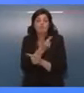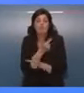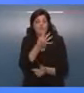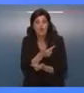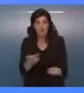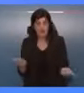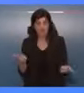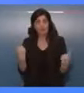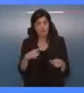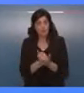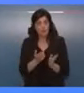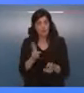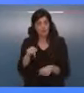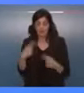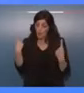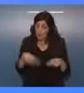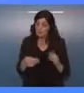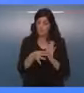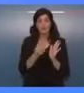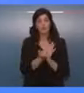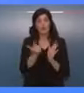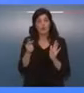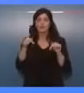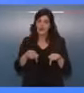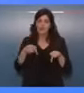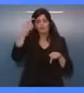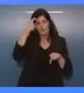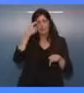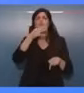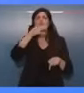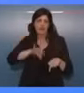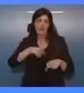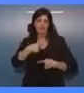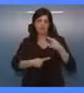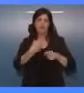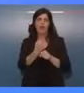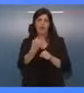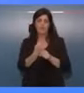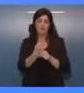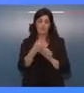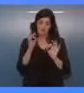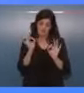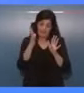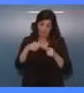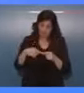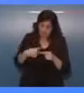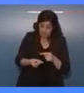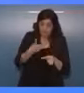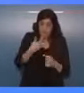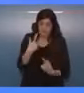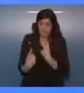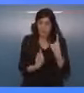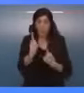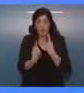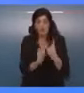questo è il punto fondamentale il governo ora riesce a lavorare qualora si verificasse una situazione in cui il governo non